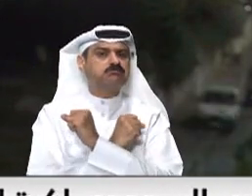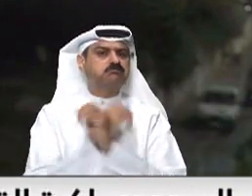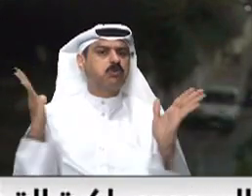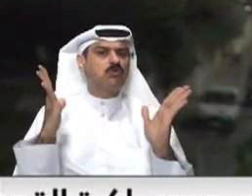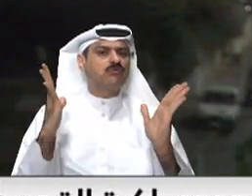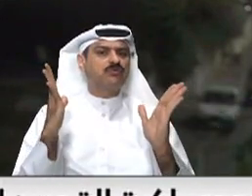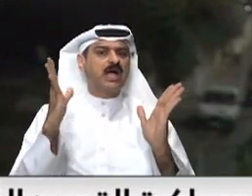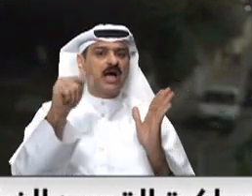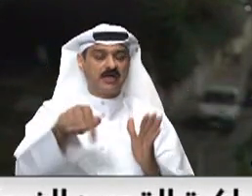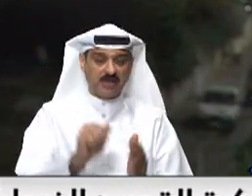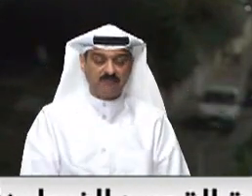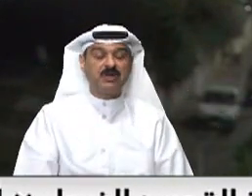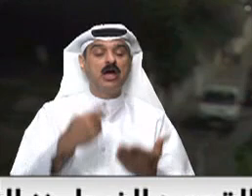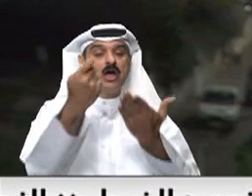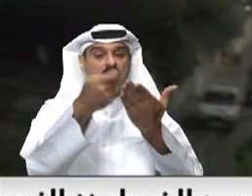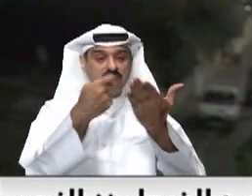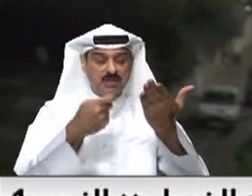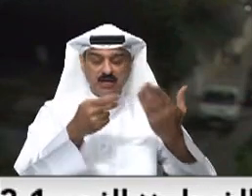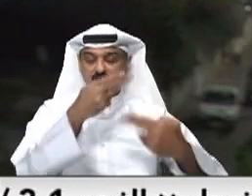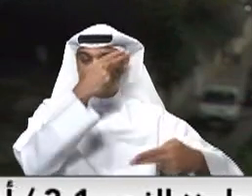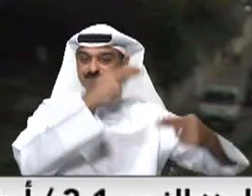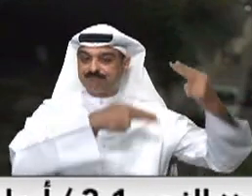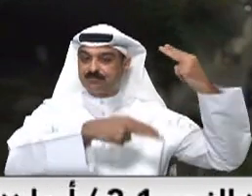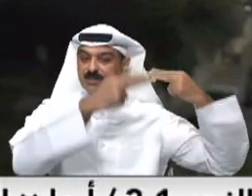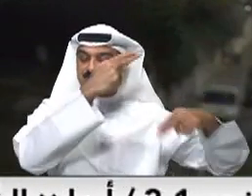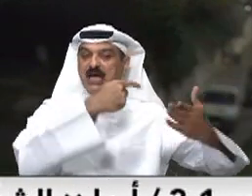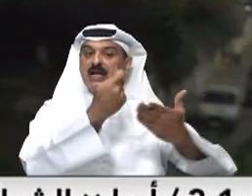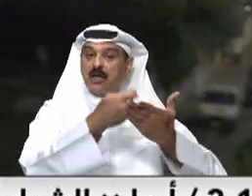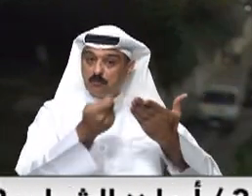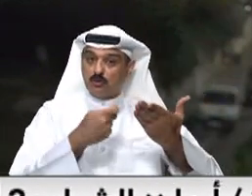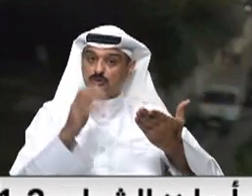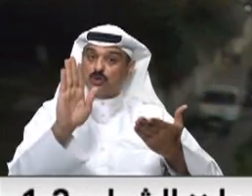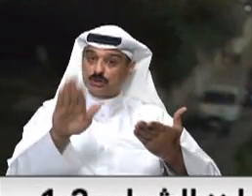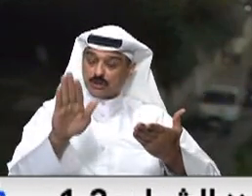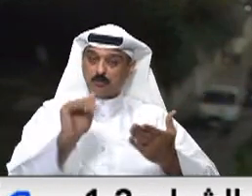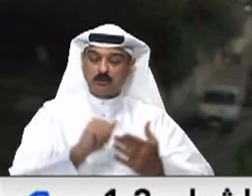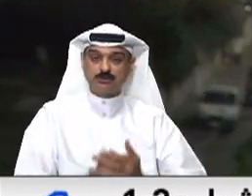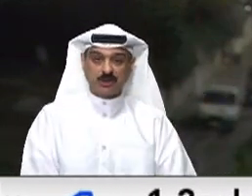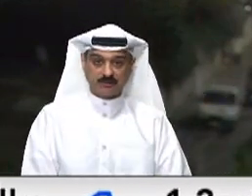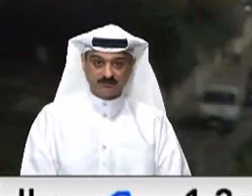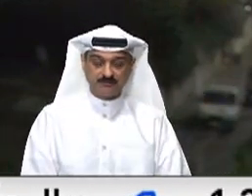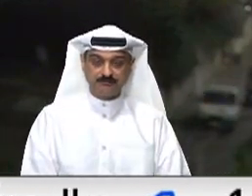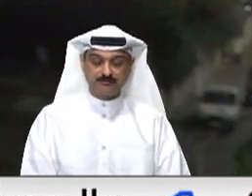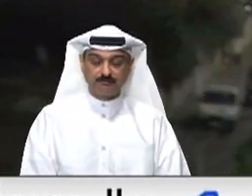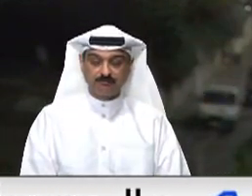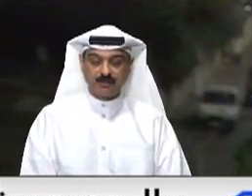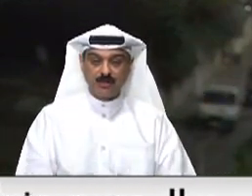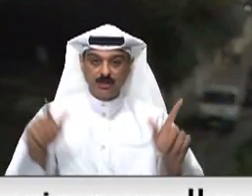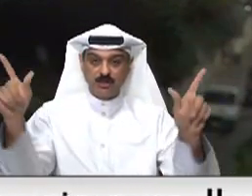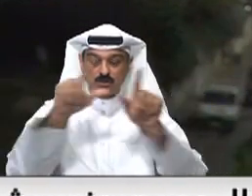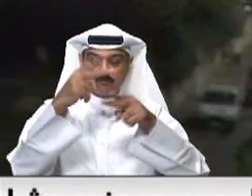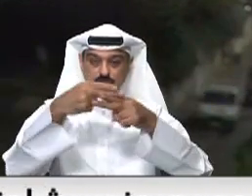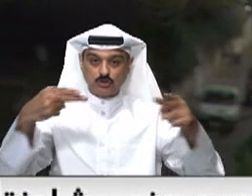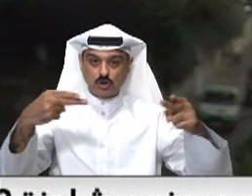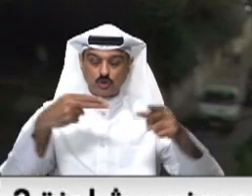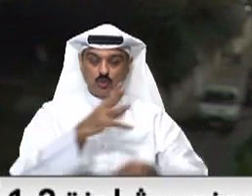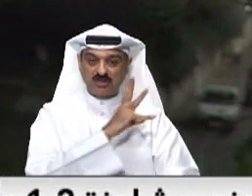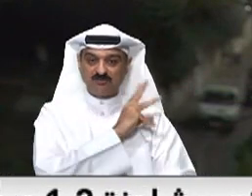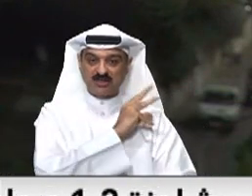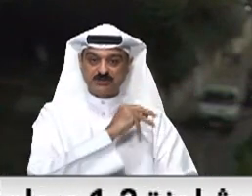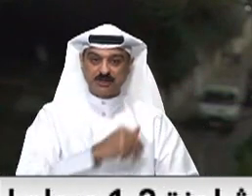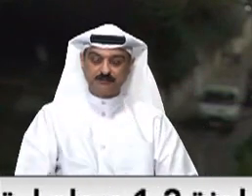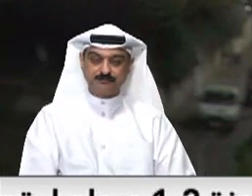والمتسللين إلى التاريخ والعابرين في كلام عابر مع ازدياد حالة الاحتقان. فالح نصير فالح، تلفزيون دولة